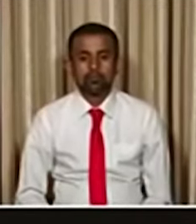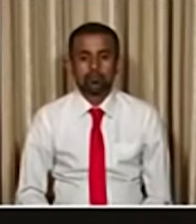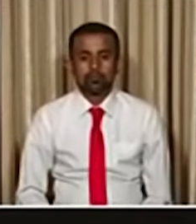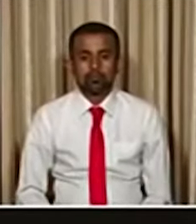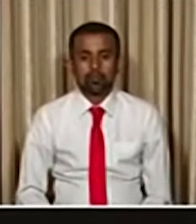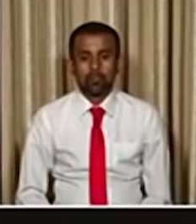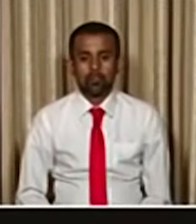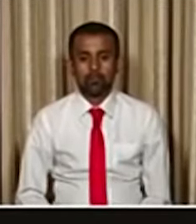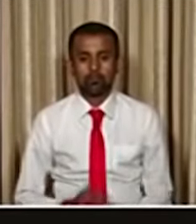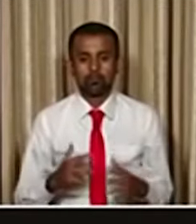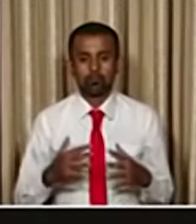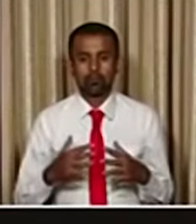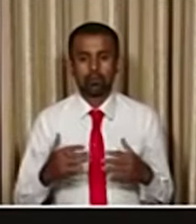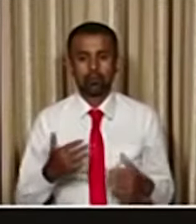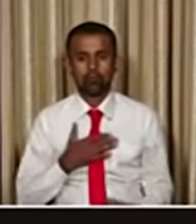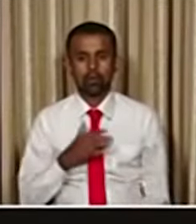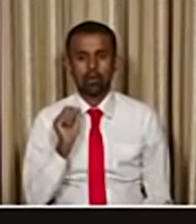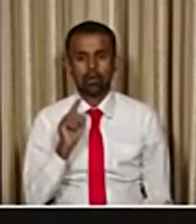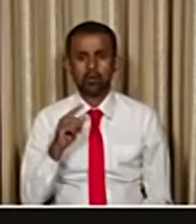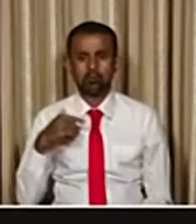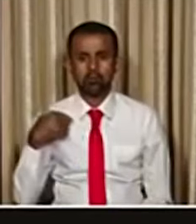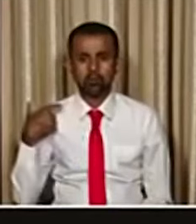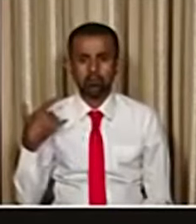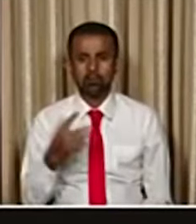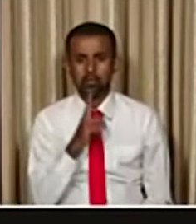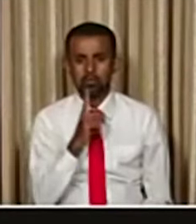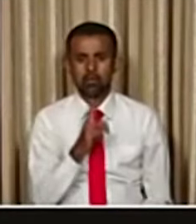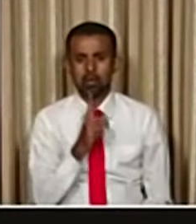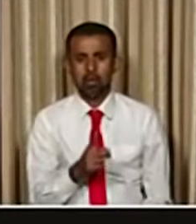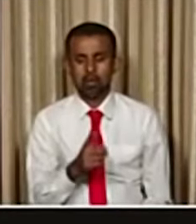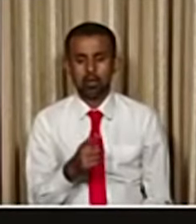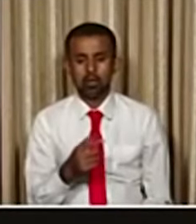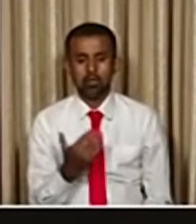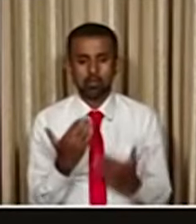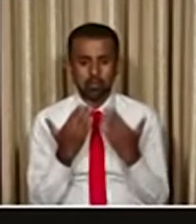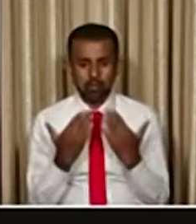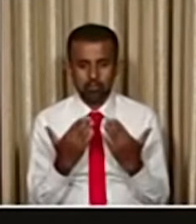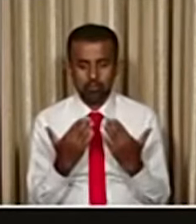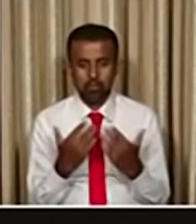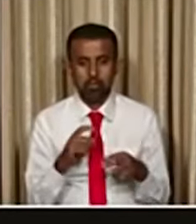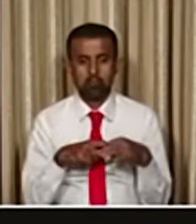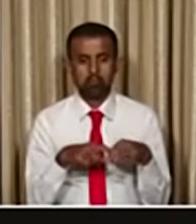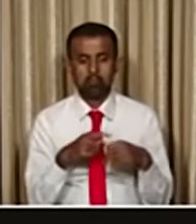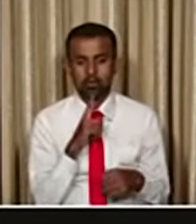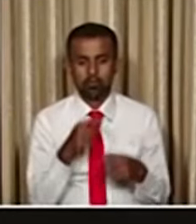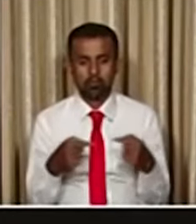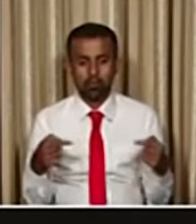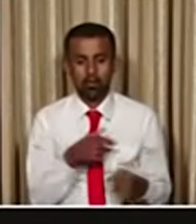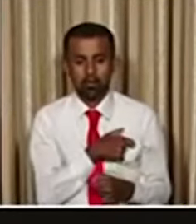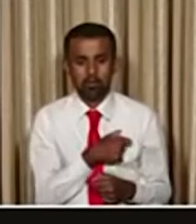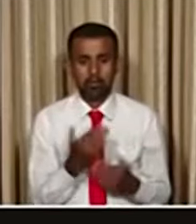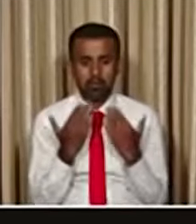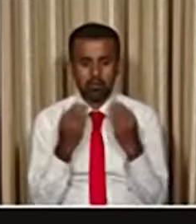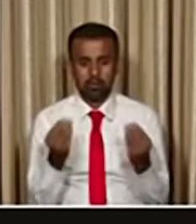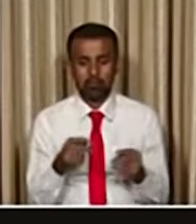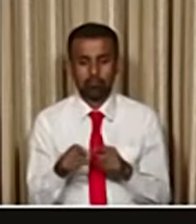මන් තුමාට මොනවද ඊට වඩා යමක් කියන්න නෑ නෑ මගේ නම දිගින් දිගටම සභා ස්තුති කතානායකතුමනි ඒ ප්‍රශ්නේ මතු කරපු විපක්ෂ නායකතුමාටත්